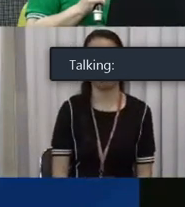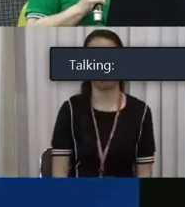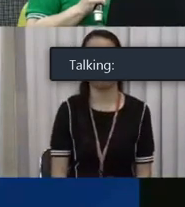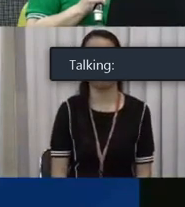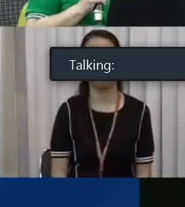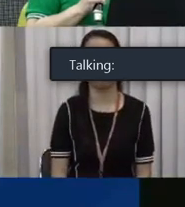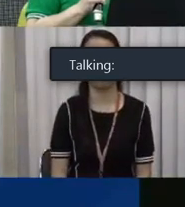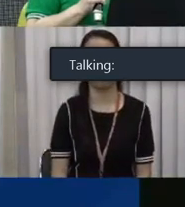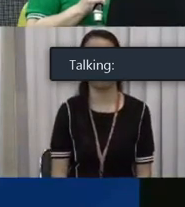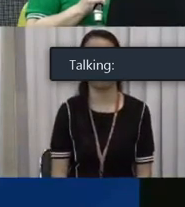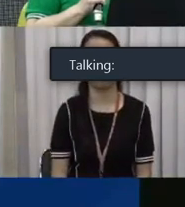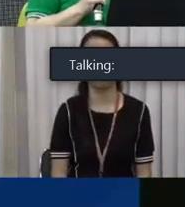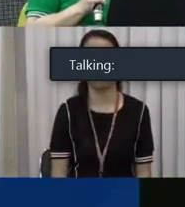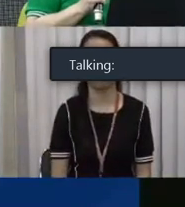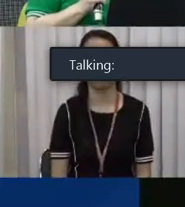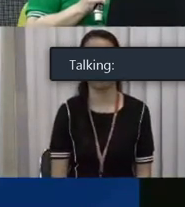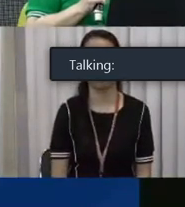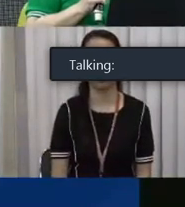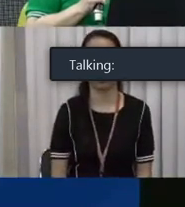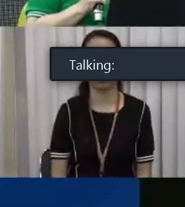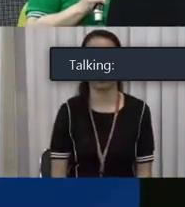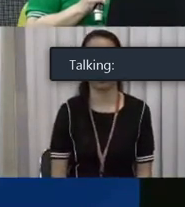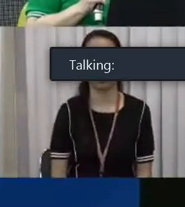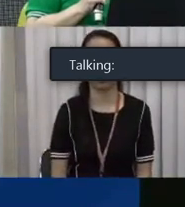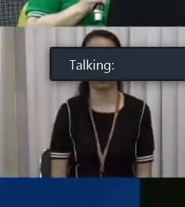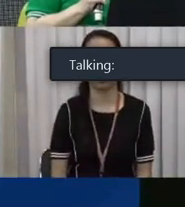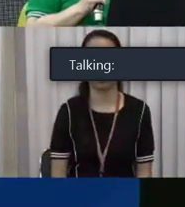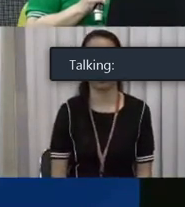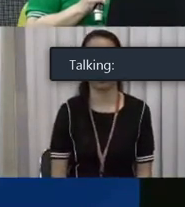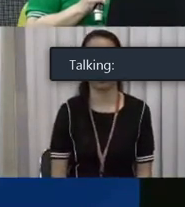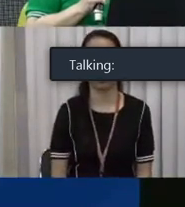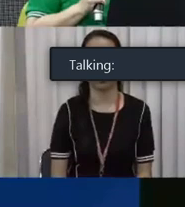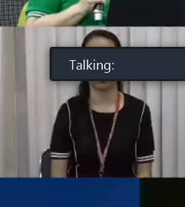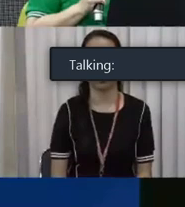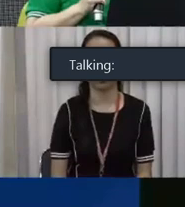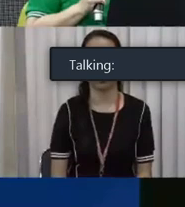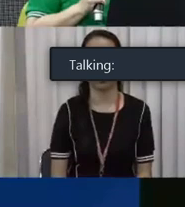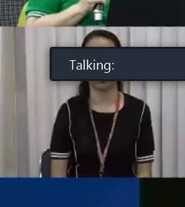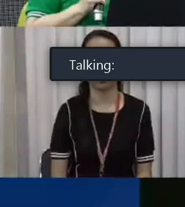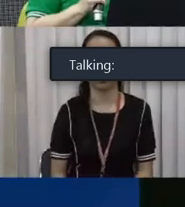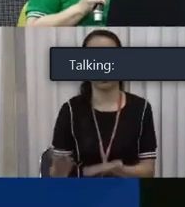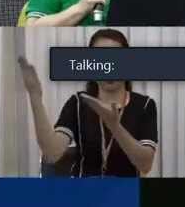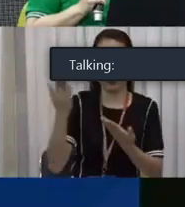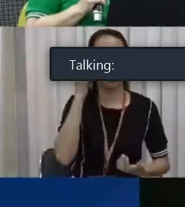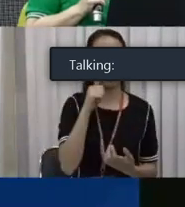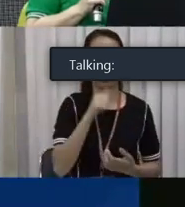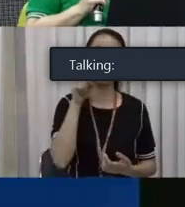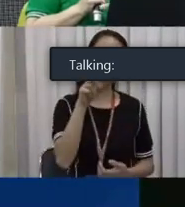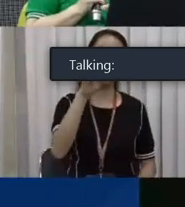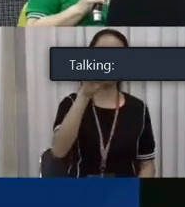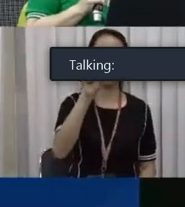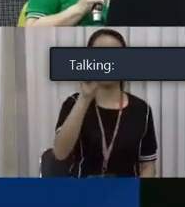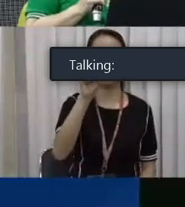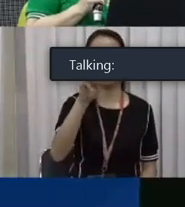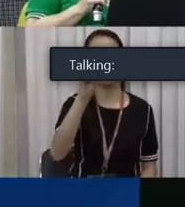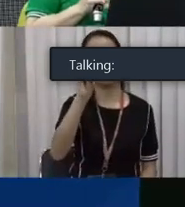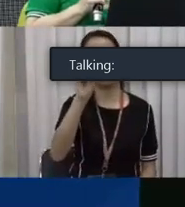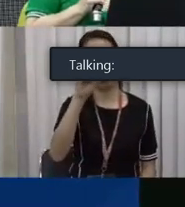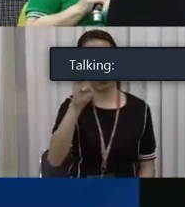kaayo kay. Ug na lockdown ka sa Iloilo, at least na kay resume dito. nya nindot pod nga ang imuhang